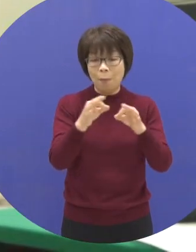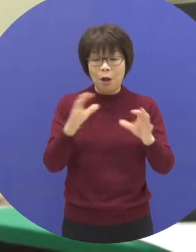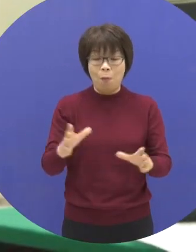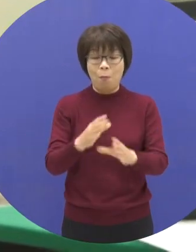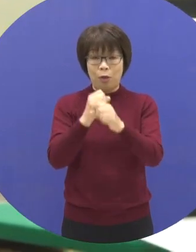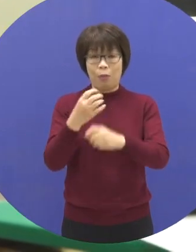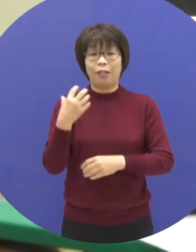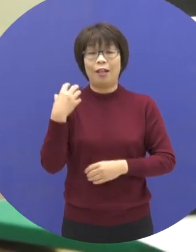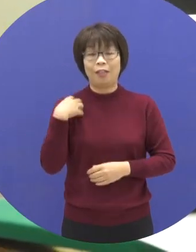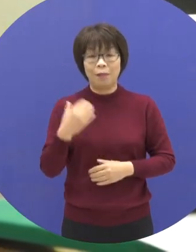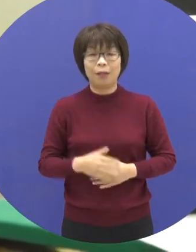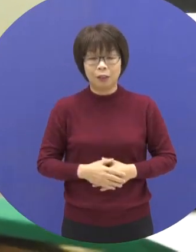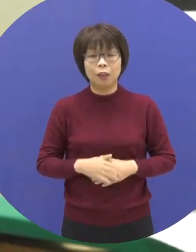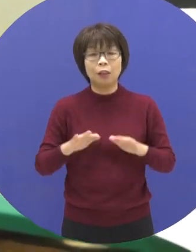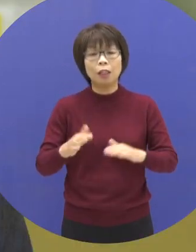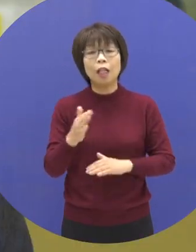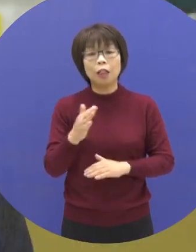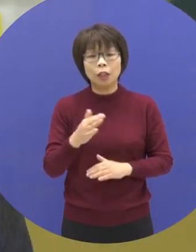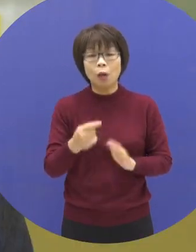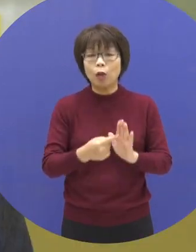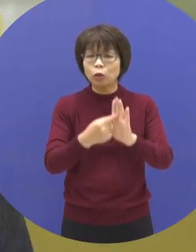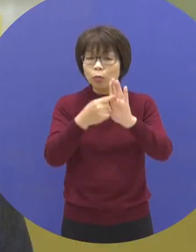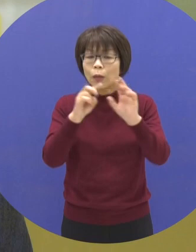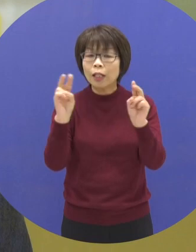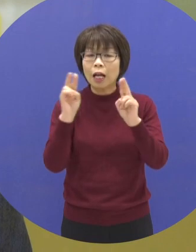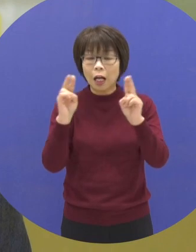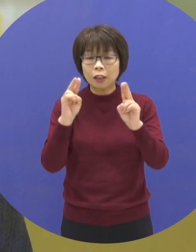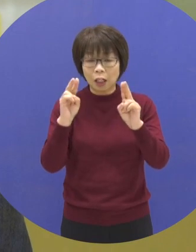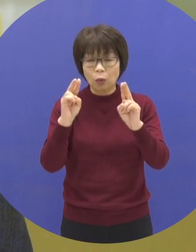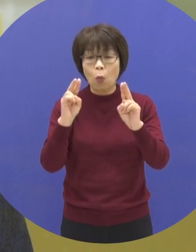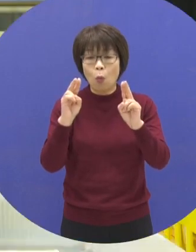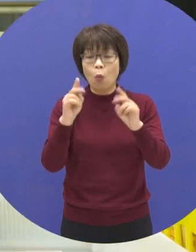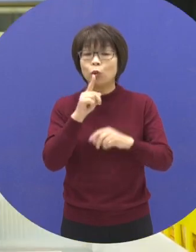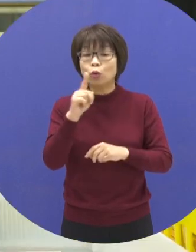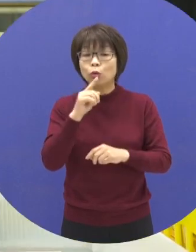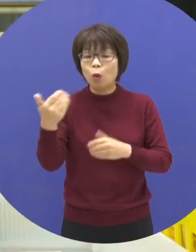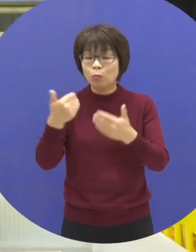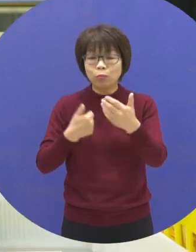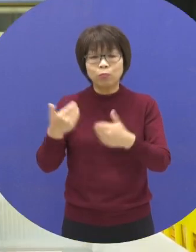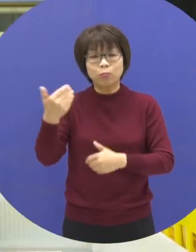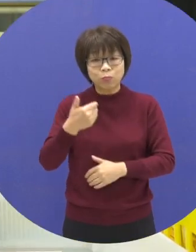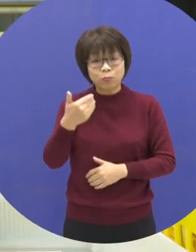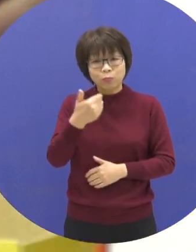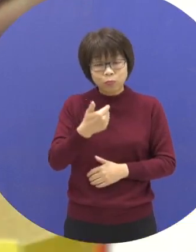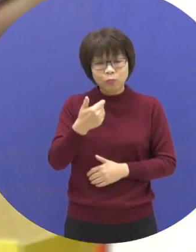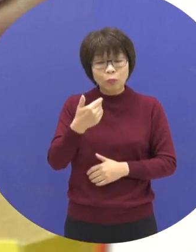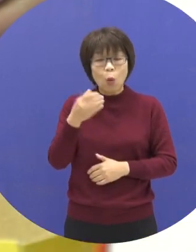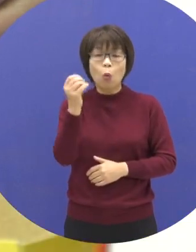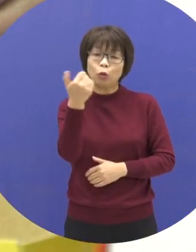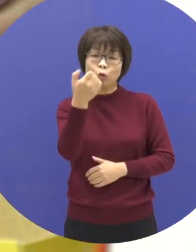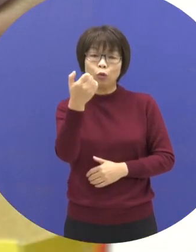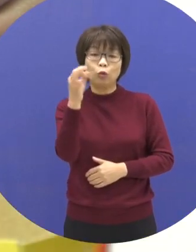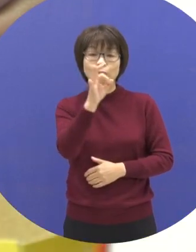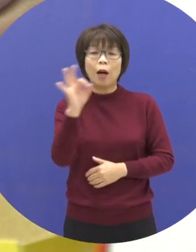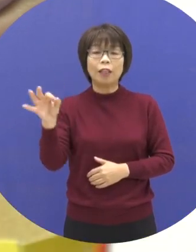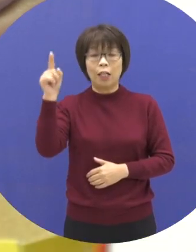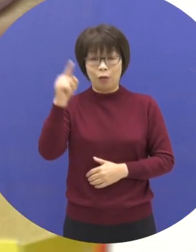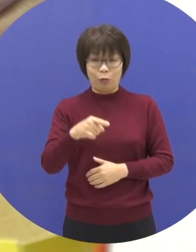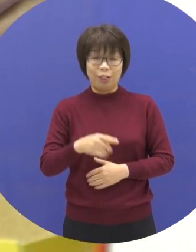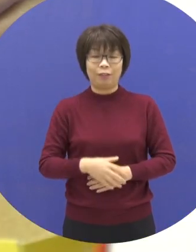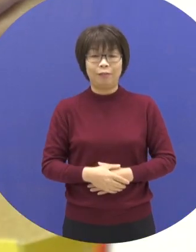一貫して行い最近では大手寝具メーカーなどの oem ブランドの製造が9割を占めてい